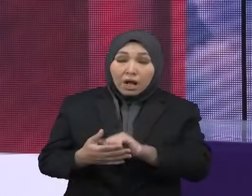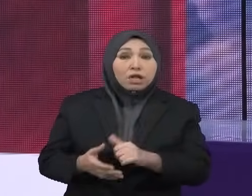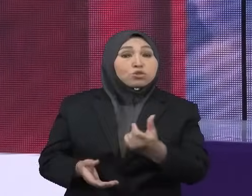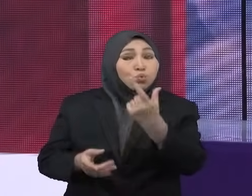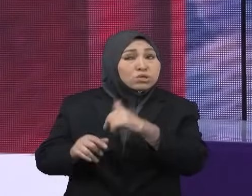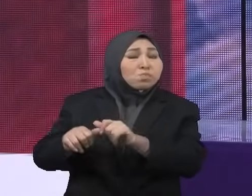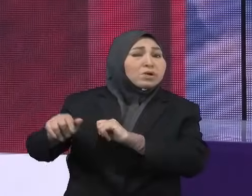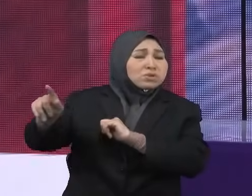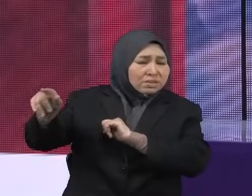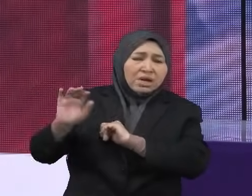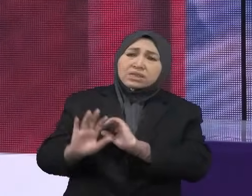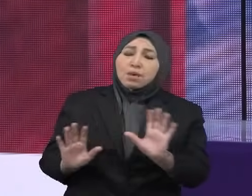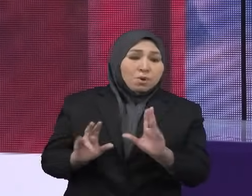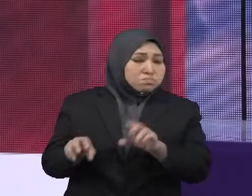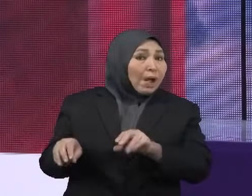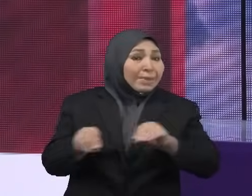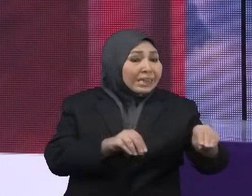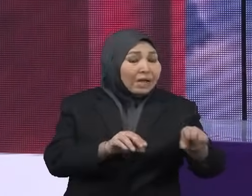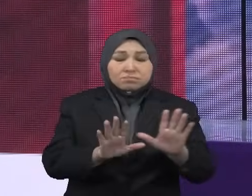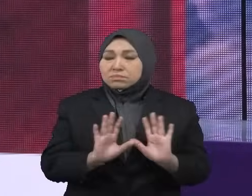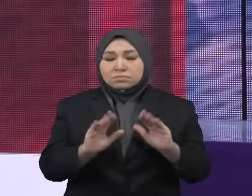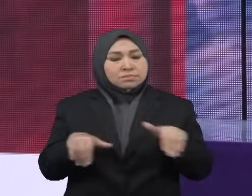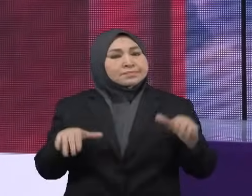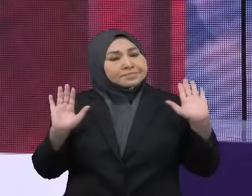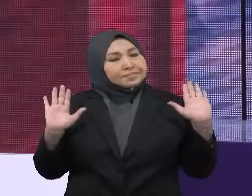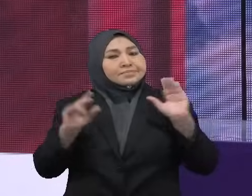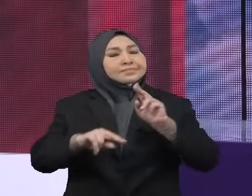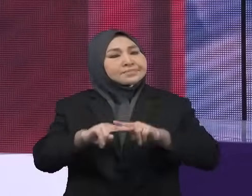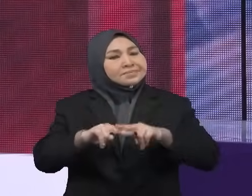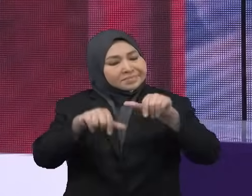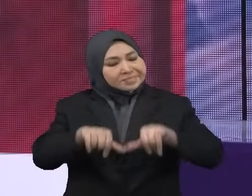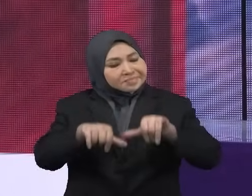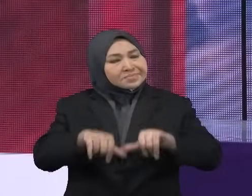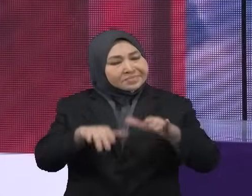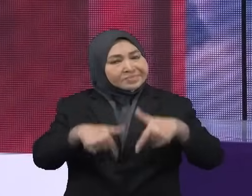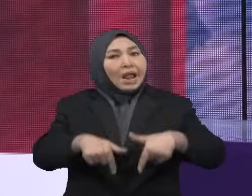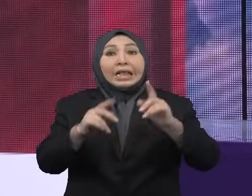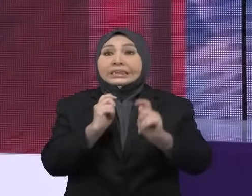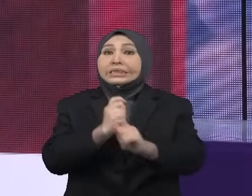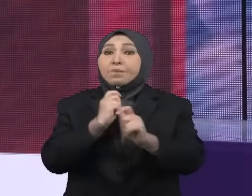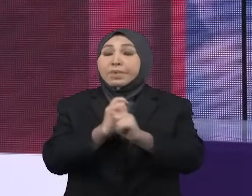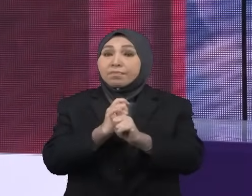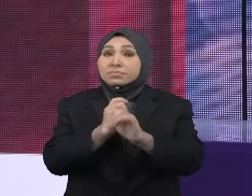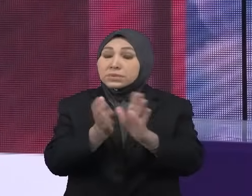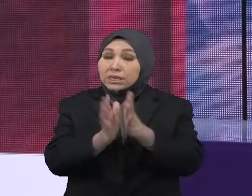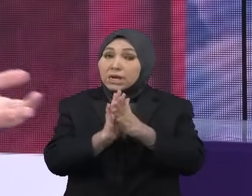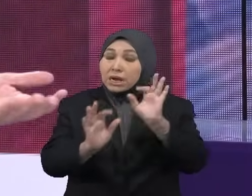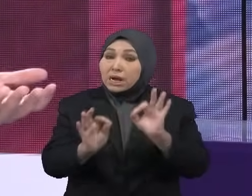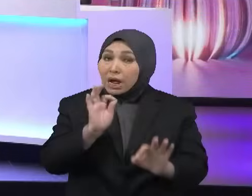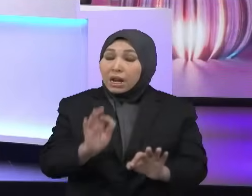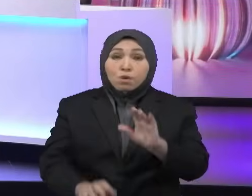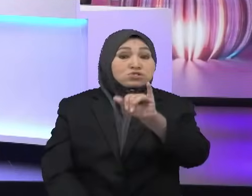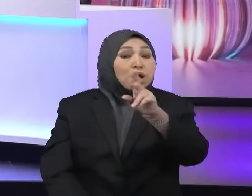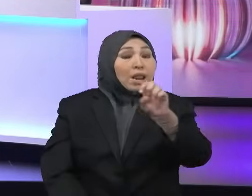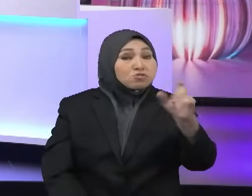kan? Maksudnya memang tak berganjak walau seinci. Dan qa'idun berbeza dengan jalisun ataupun jilsah. Iaitu kalau jalasa